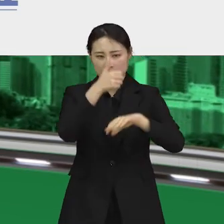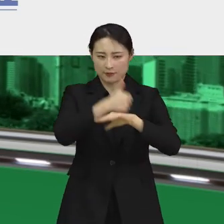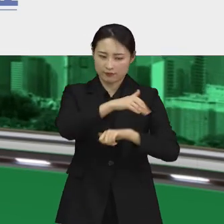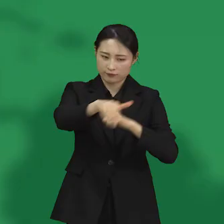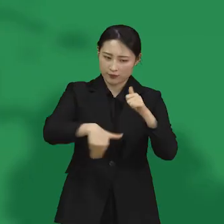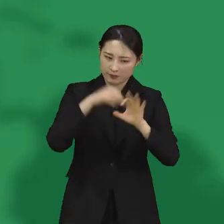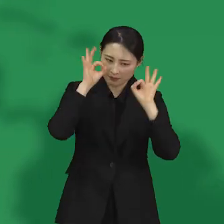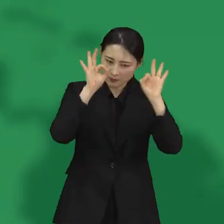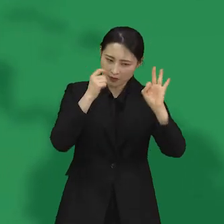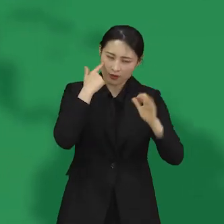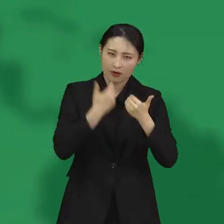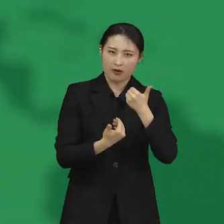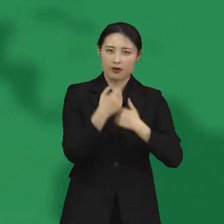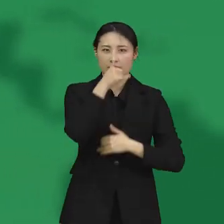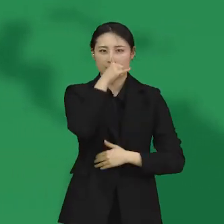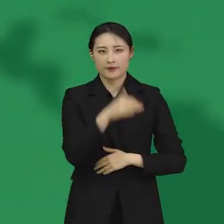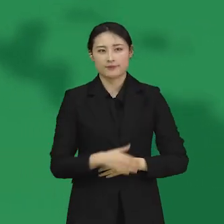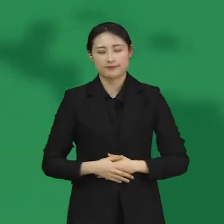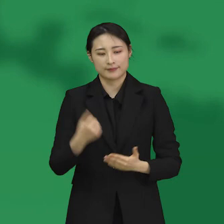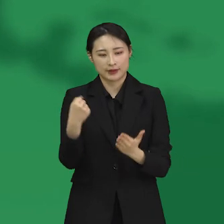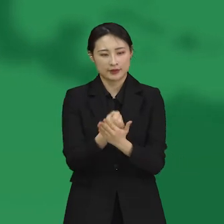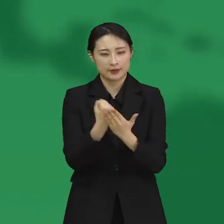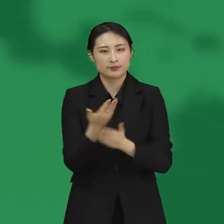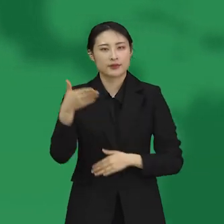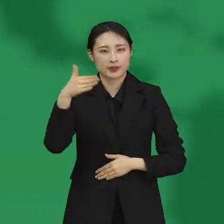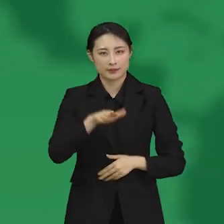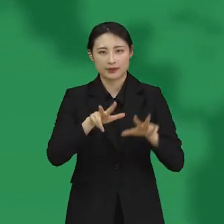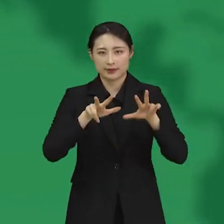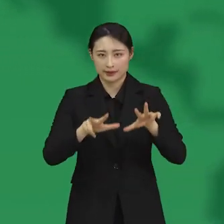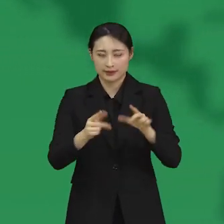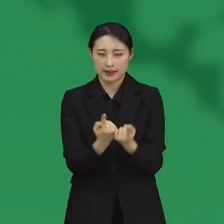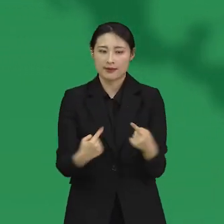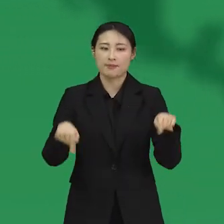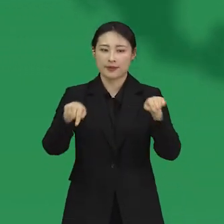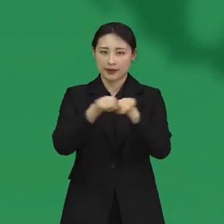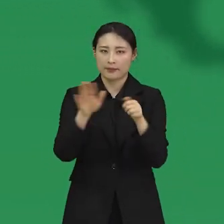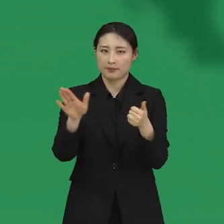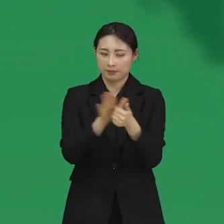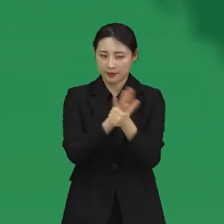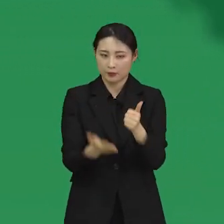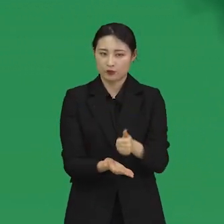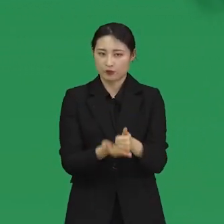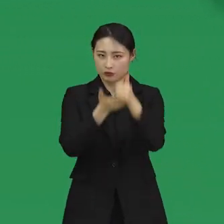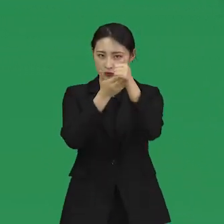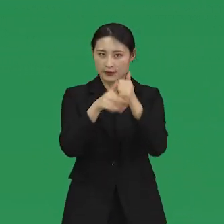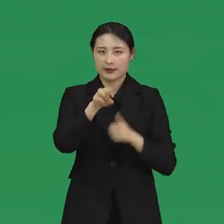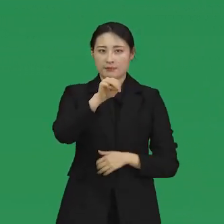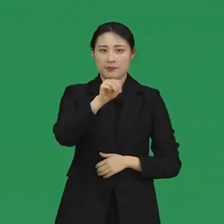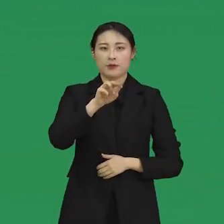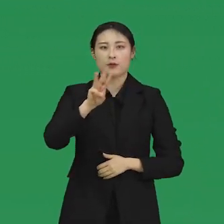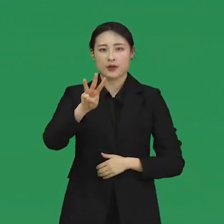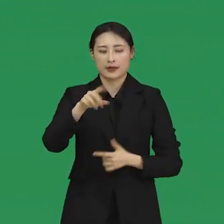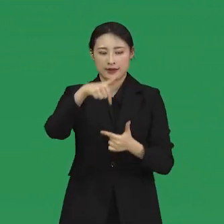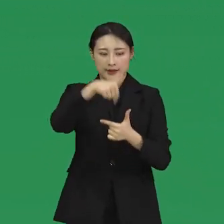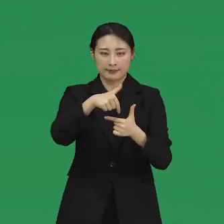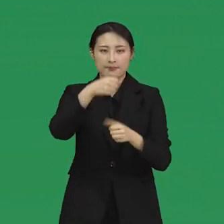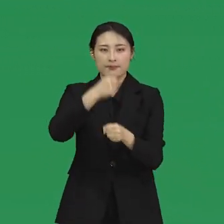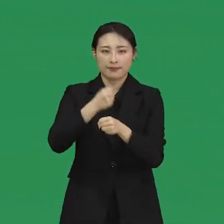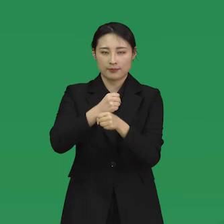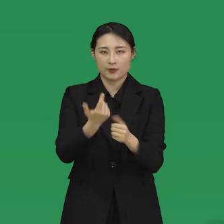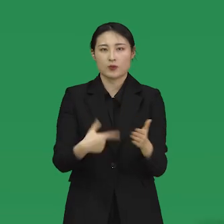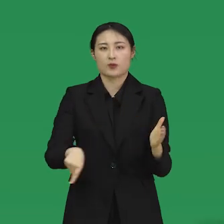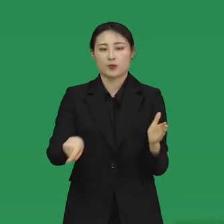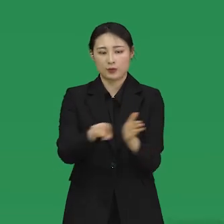합니다. 아쉽지만 지금은 함께하고 배려하고 존중하는 미미 강남을 만들기 위해서